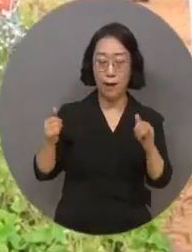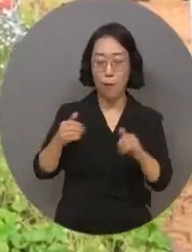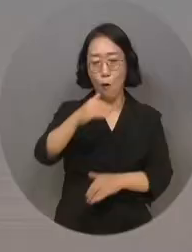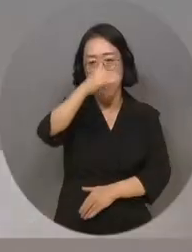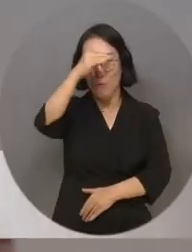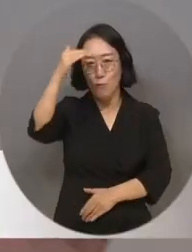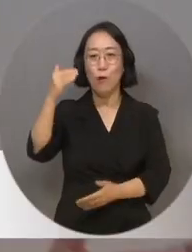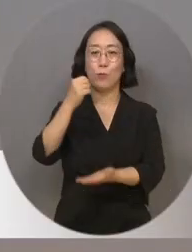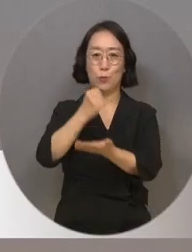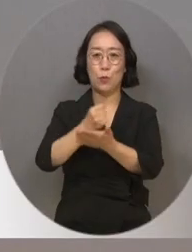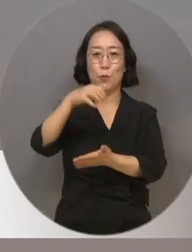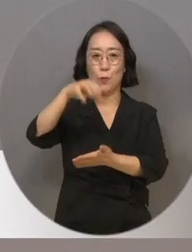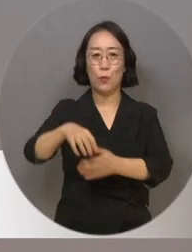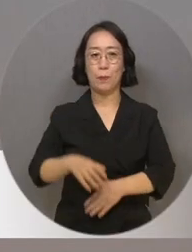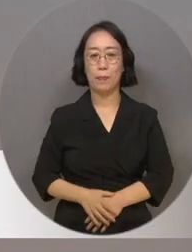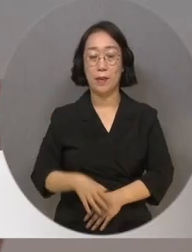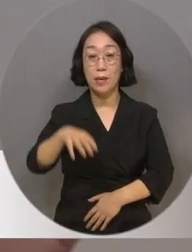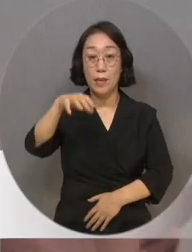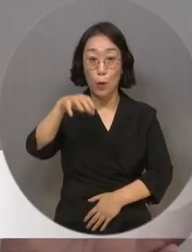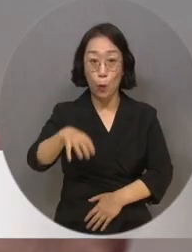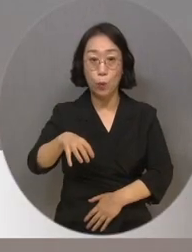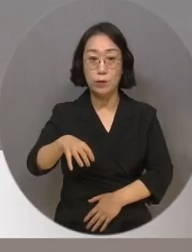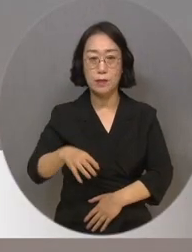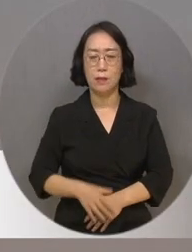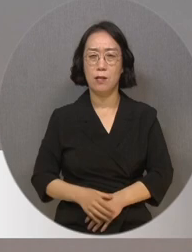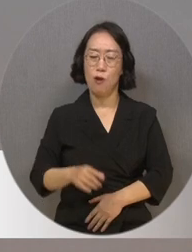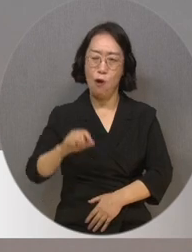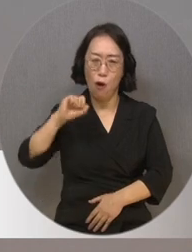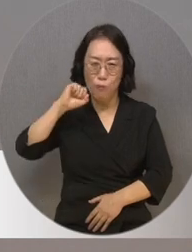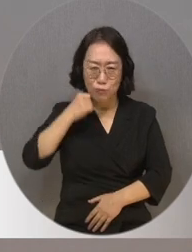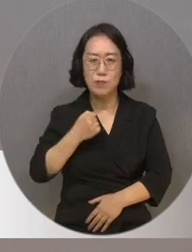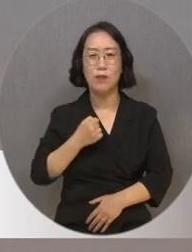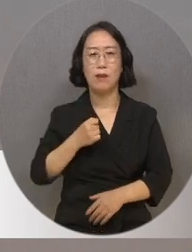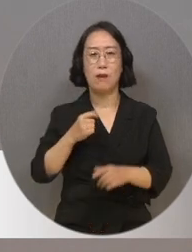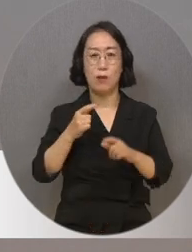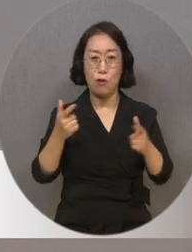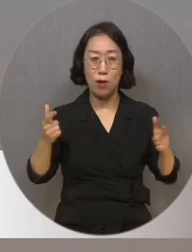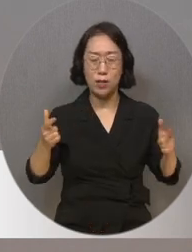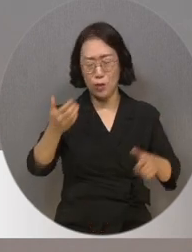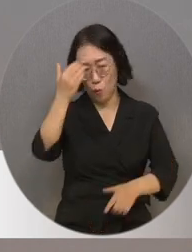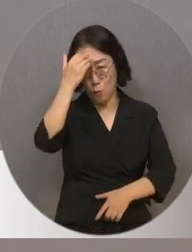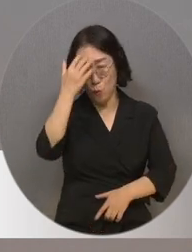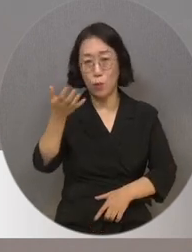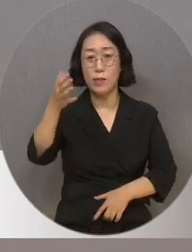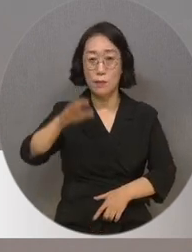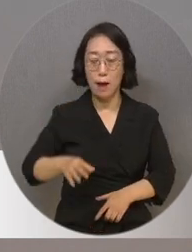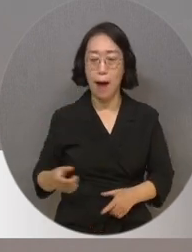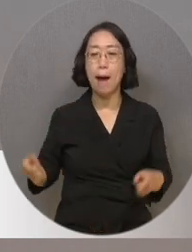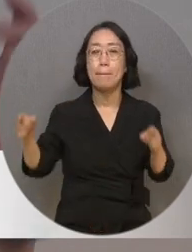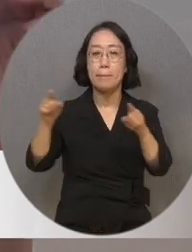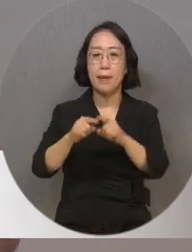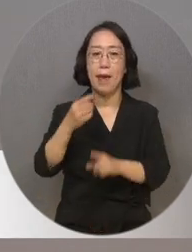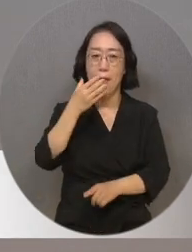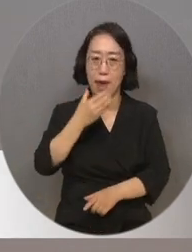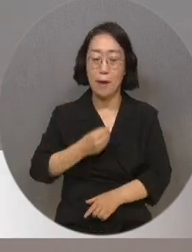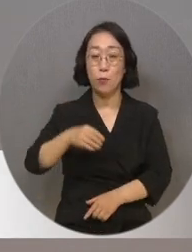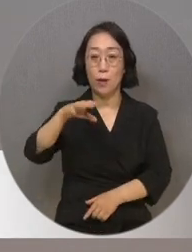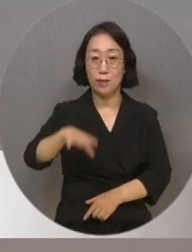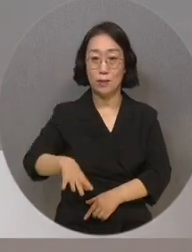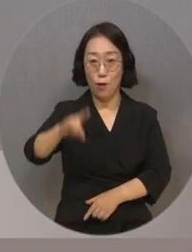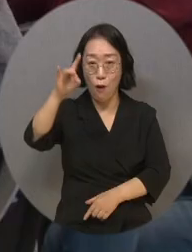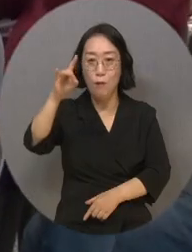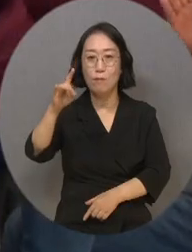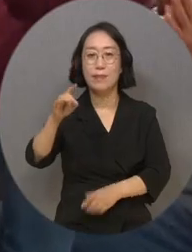멈추게 합니다. 저는 이 케어팜이 여러 가지 핸디캡을 안고 살고 있는 모든 분들이 함께 행복한 시작점이